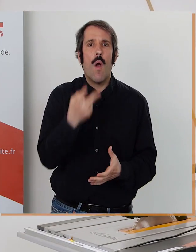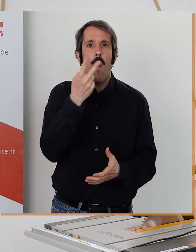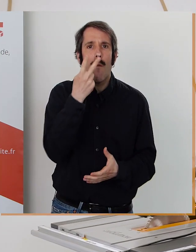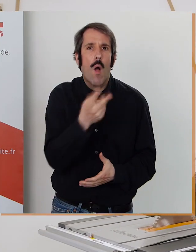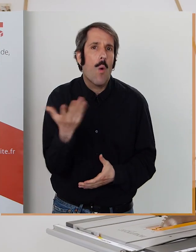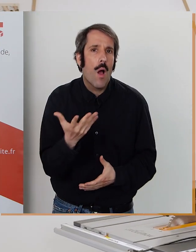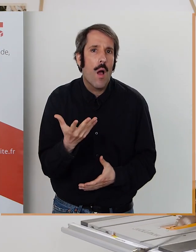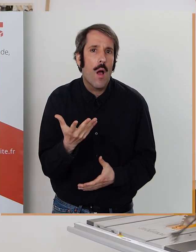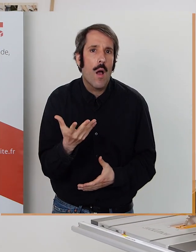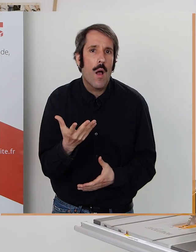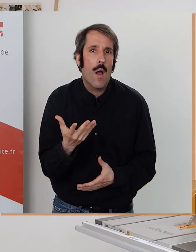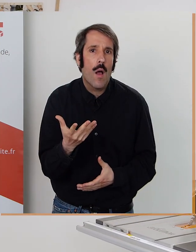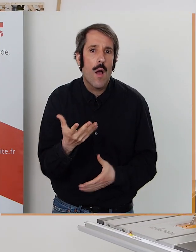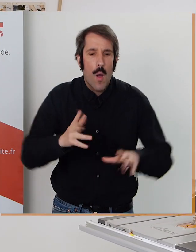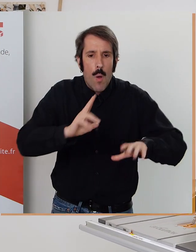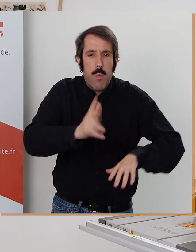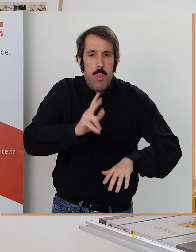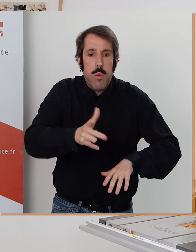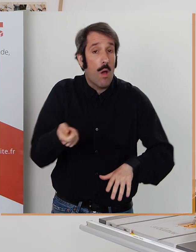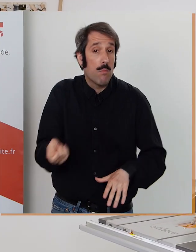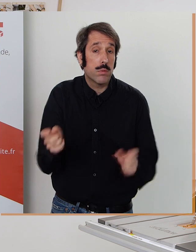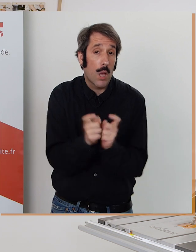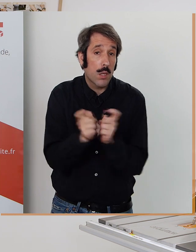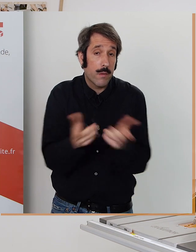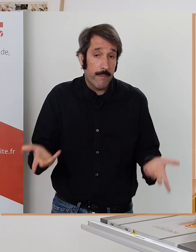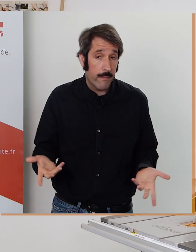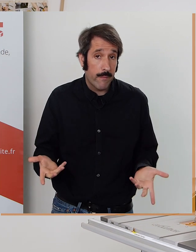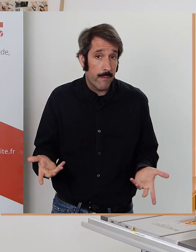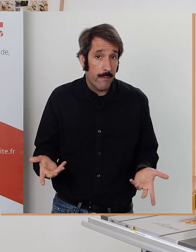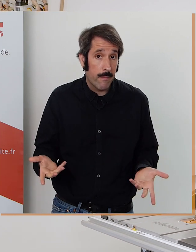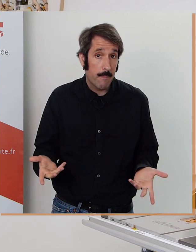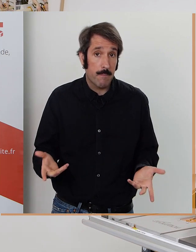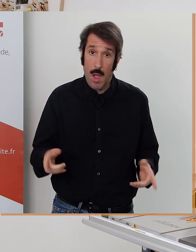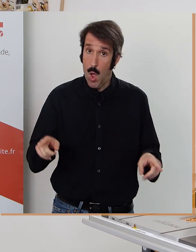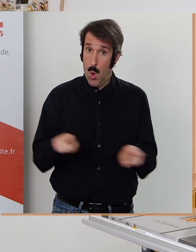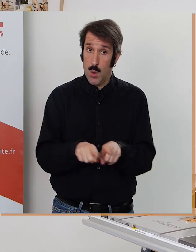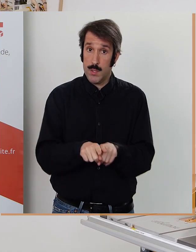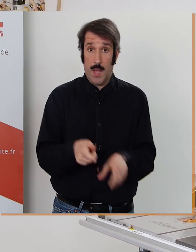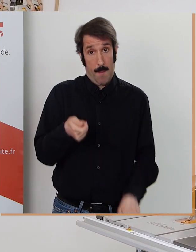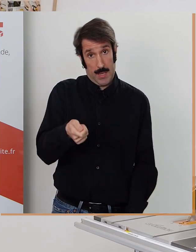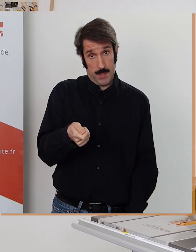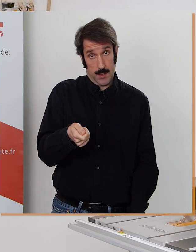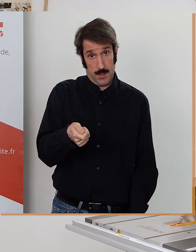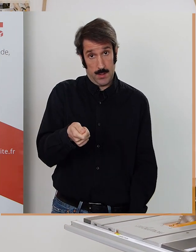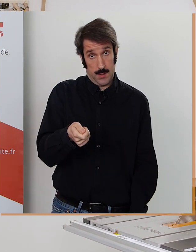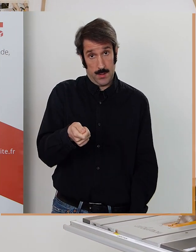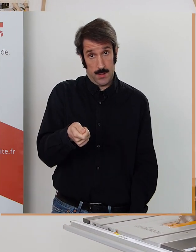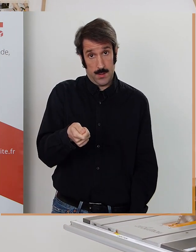Donc comme on peut le voir, la scie sur table a une prise électrique, évidemment, Et bien, il faudra connecter cette